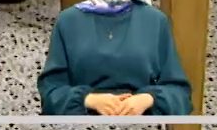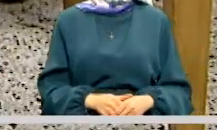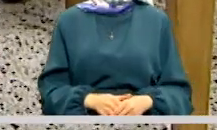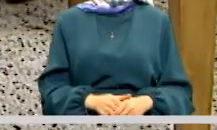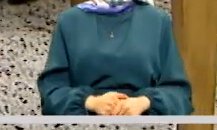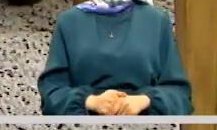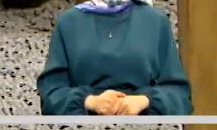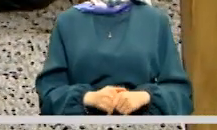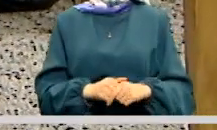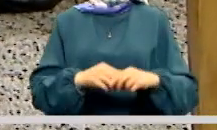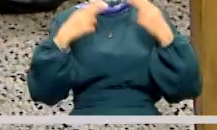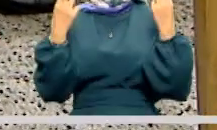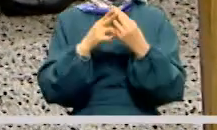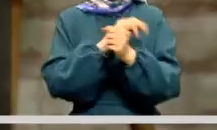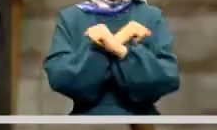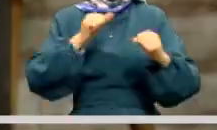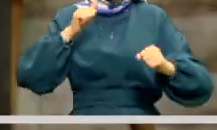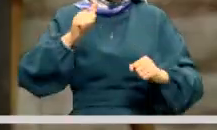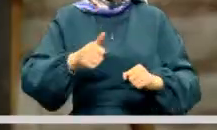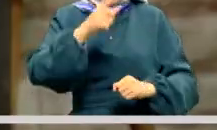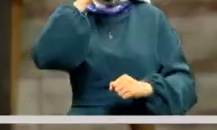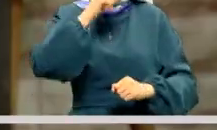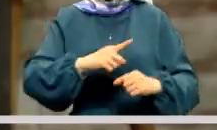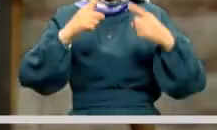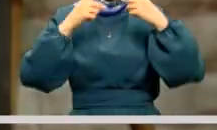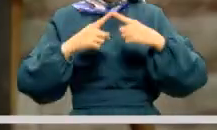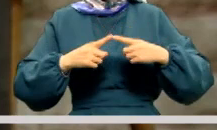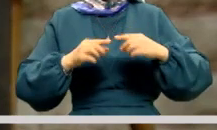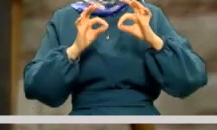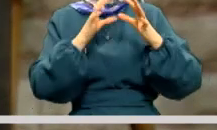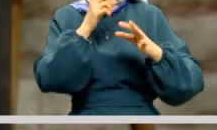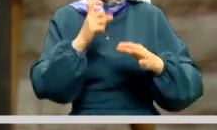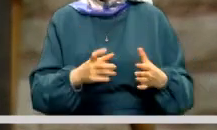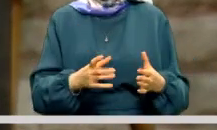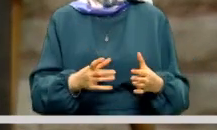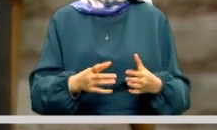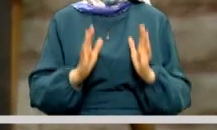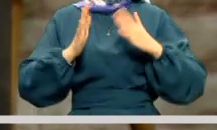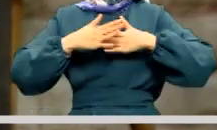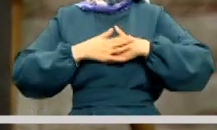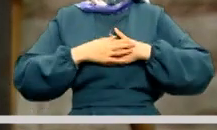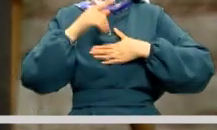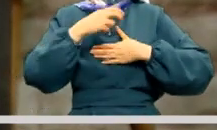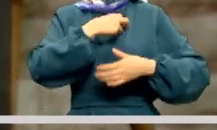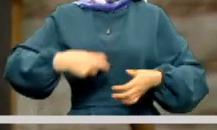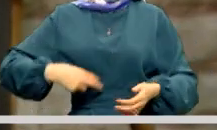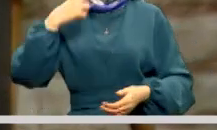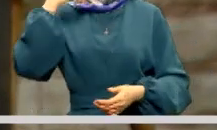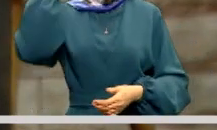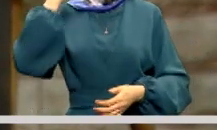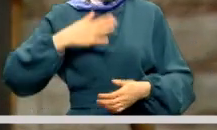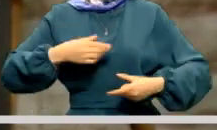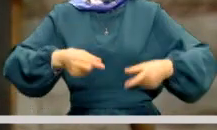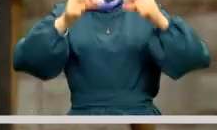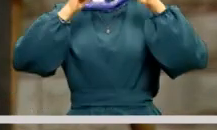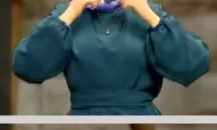Evet yani kıyamet günü ilk hesaba çekileceğimiz ibadet namazdır Zira Peygamberimiz bunu hadisinde ifade